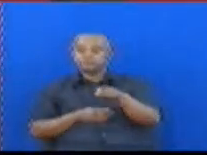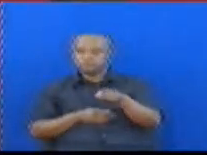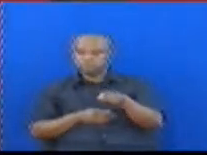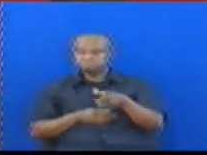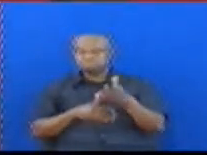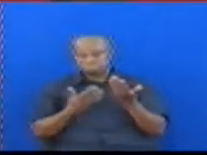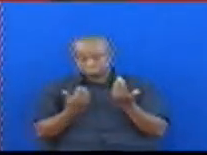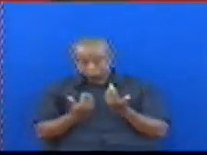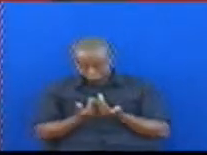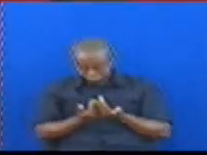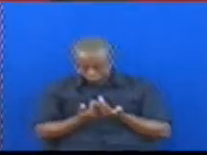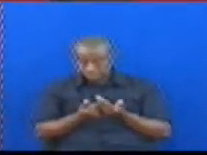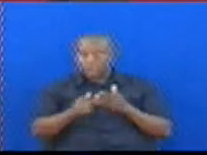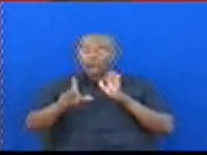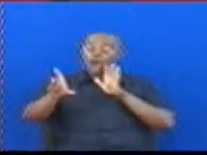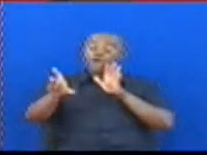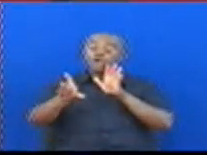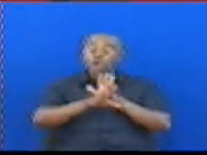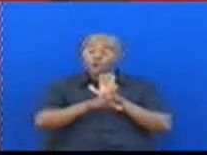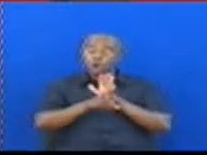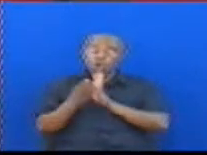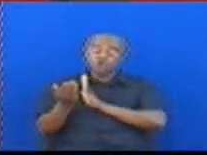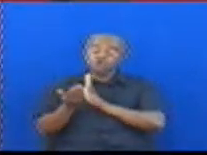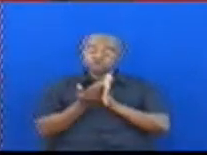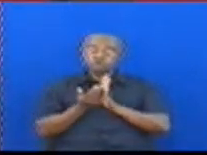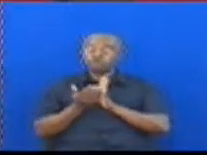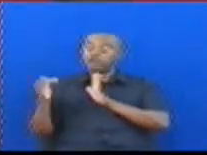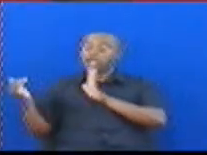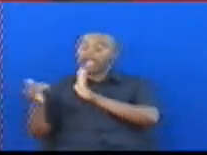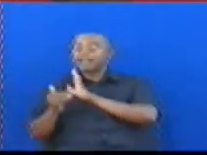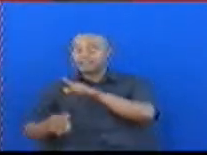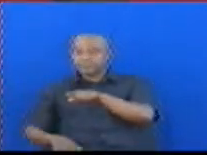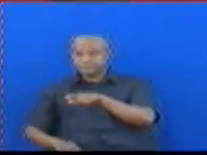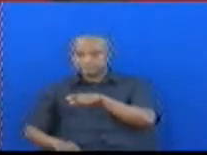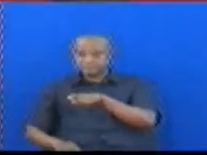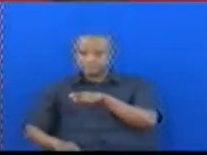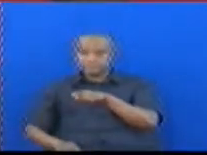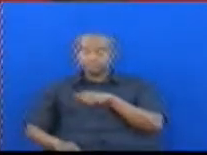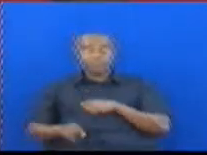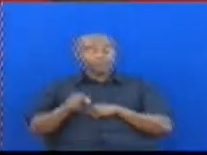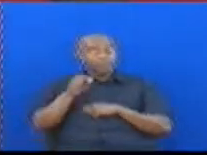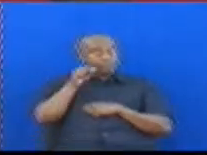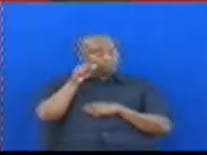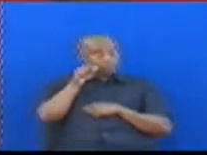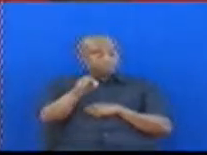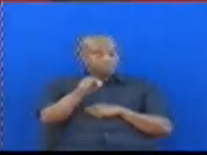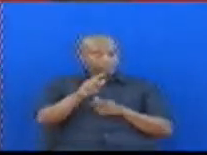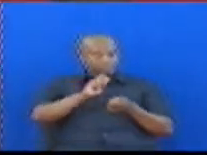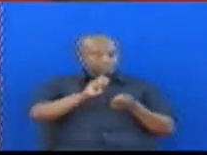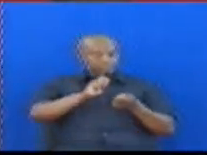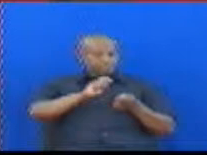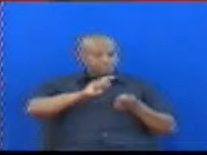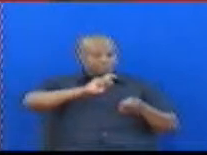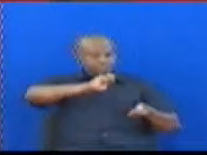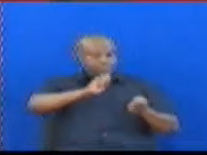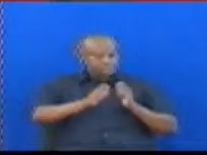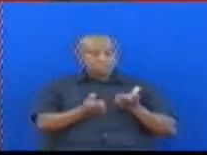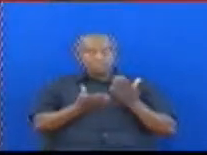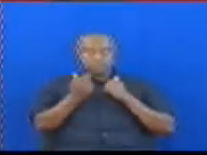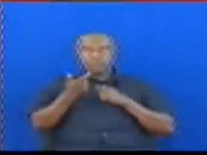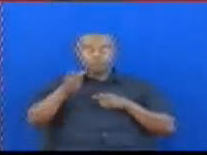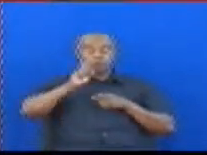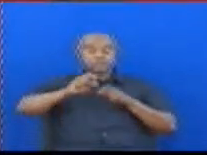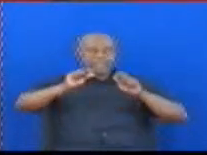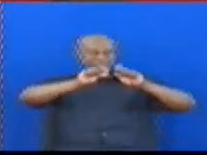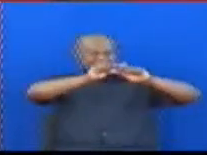School of Tanzania Act. Na marekebisho haya yameongeza kifungu